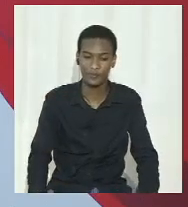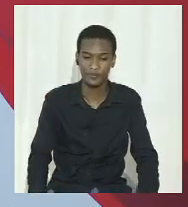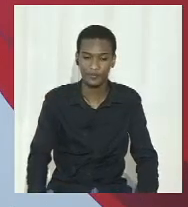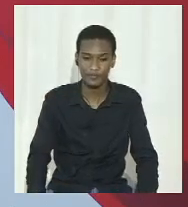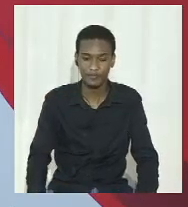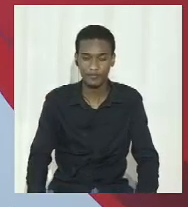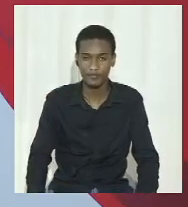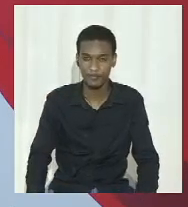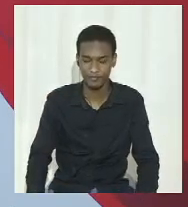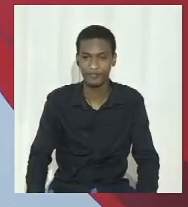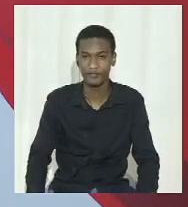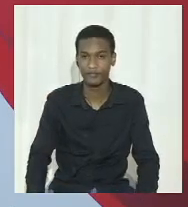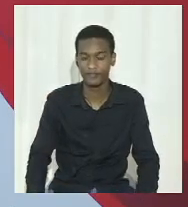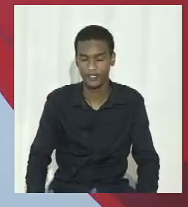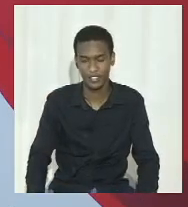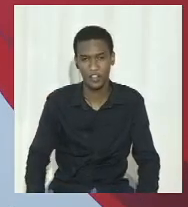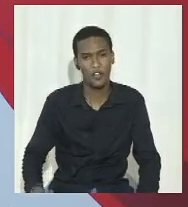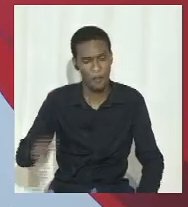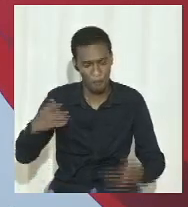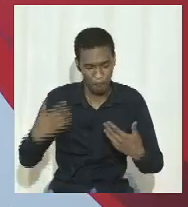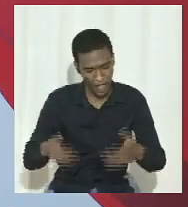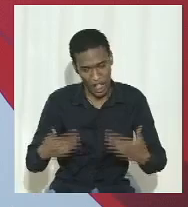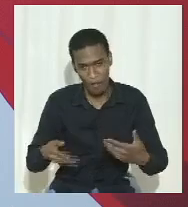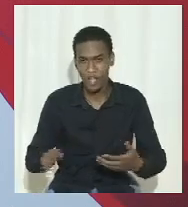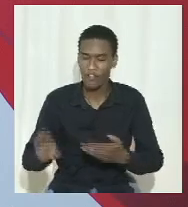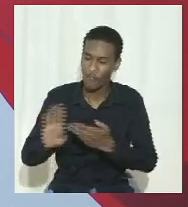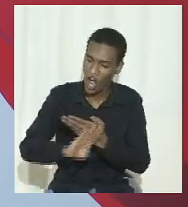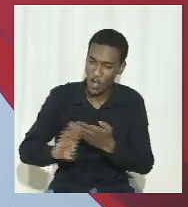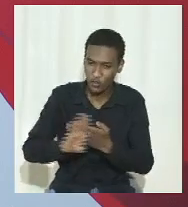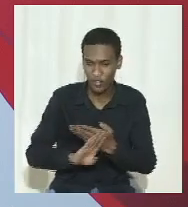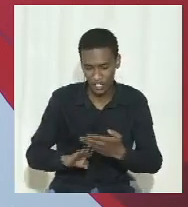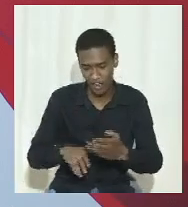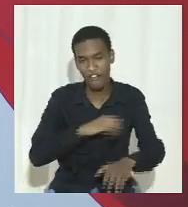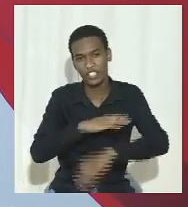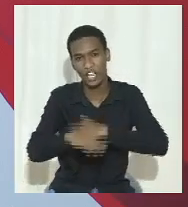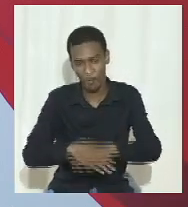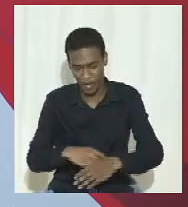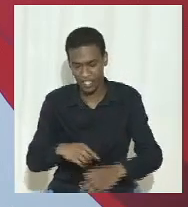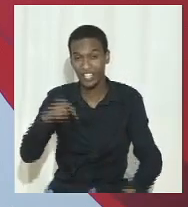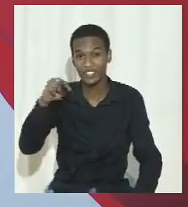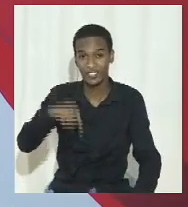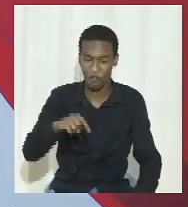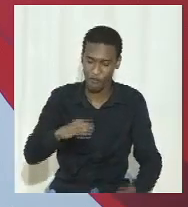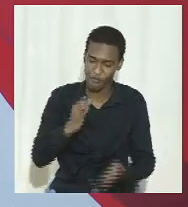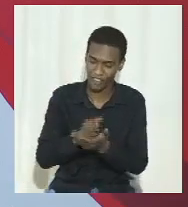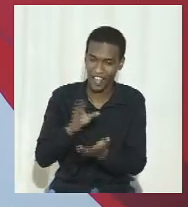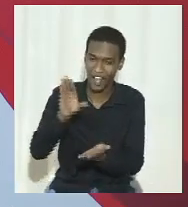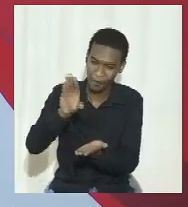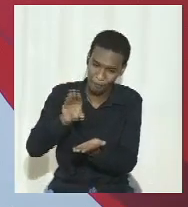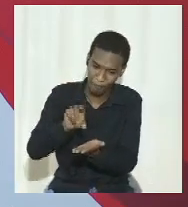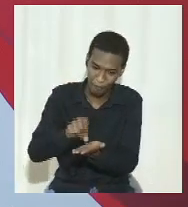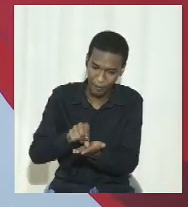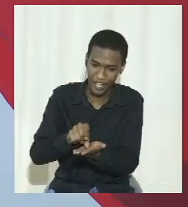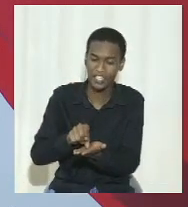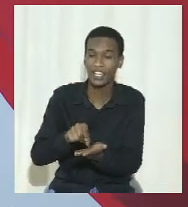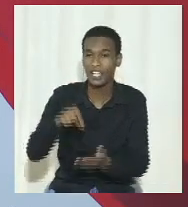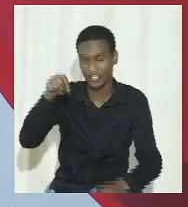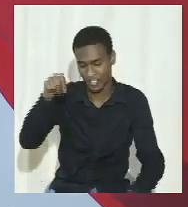Noho ny fepetra maro napetraka efa miaina ny olona ifindran'ny koronavirus any amin'ny faritra